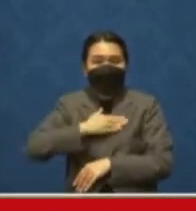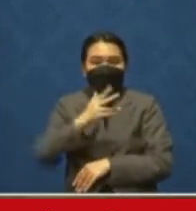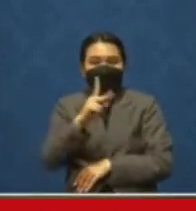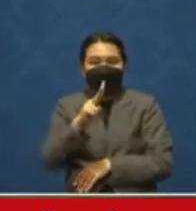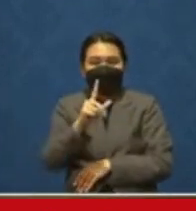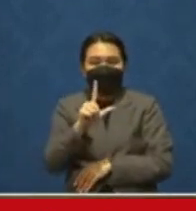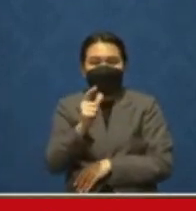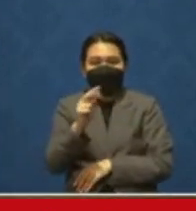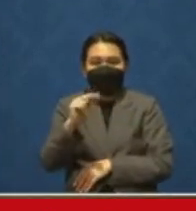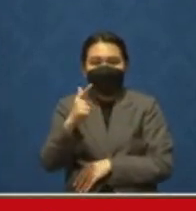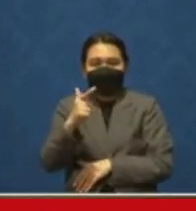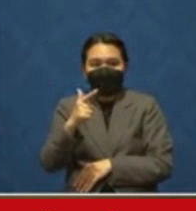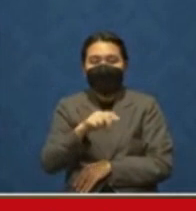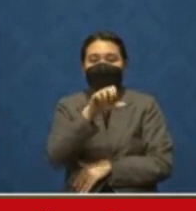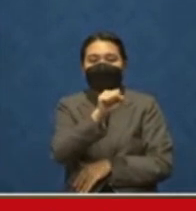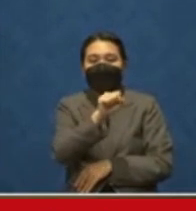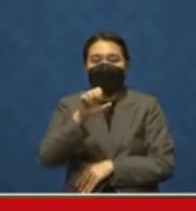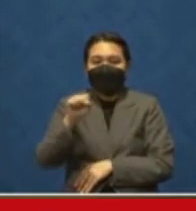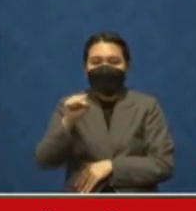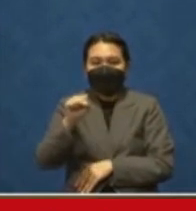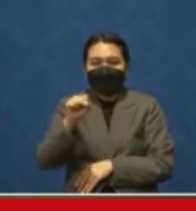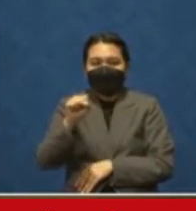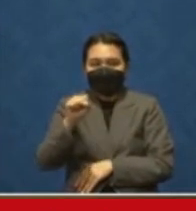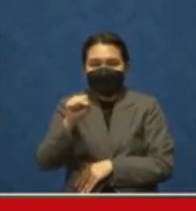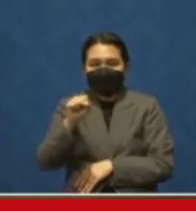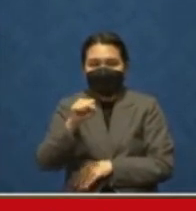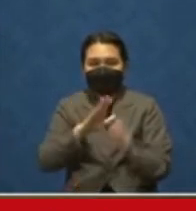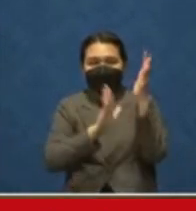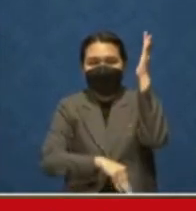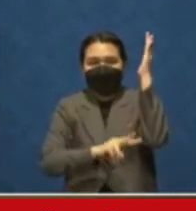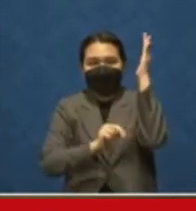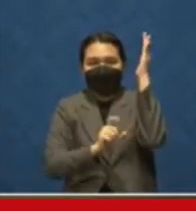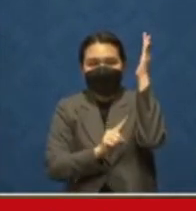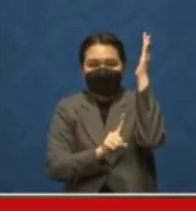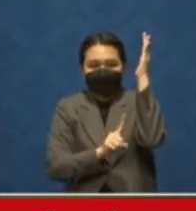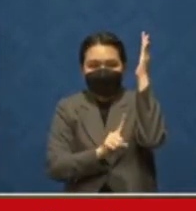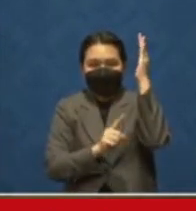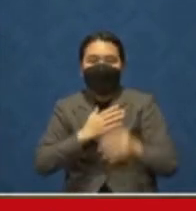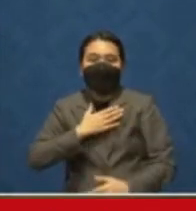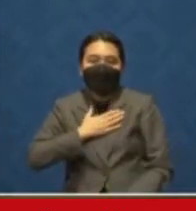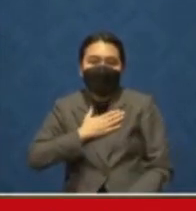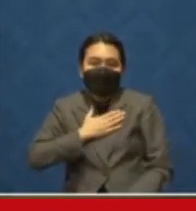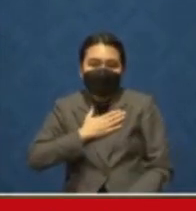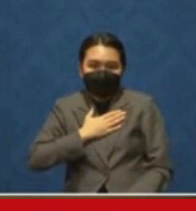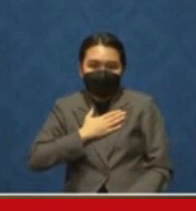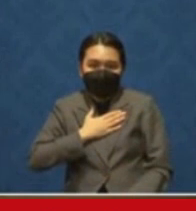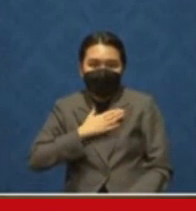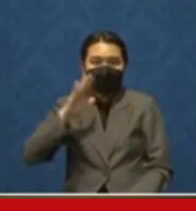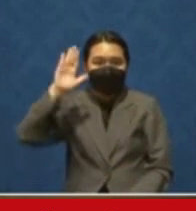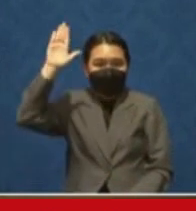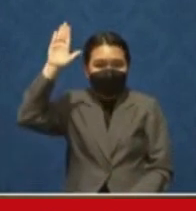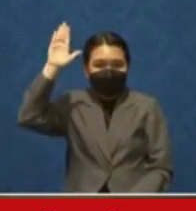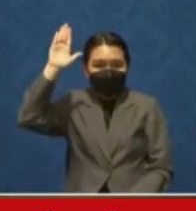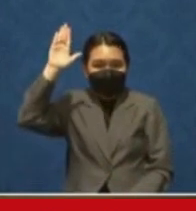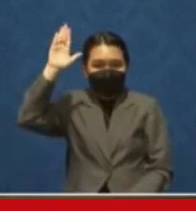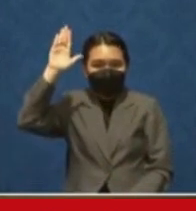อาจารย์ครับผมสุดครับจะตื่นครับเดี๋ยวนะครับมีอะไรเหรอครับครับกำลังครับผมหน่อยของเซียะศรี